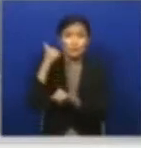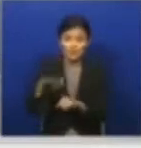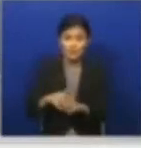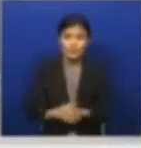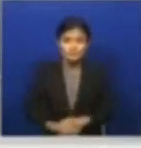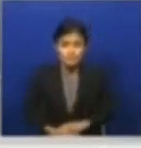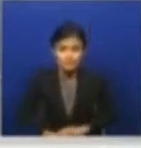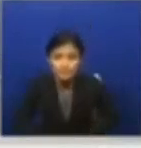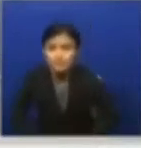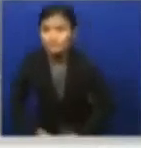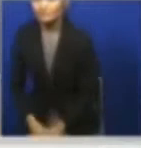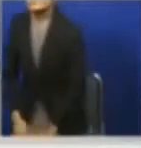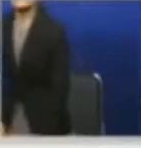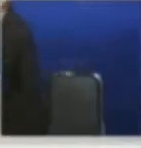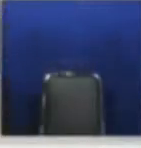ที่ป้องกันยังไง